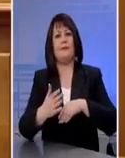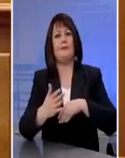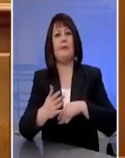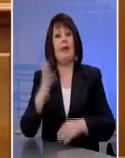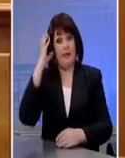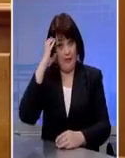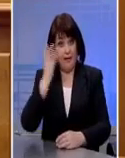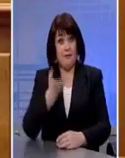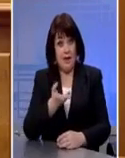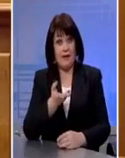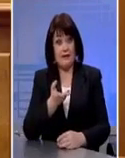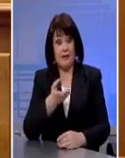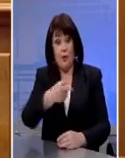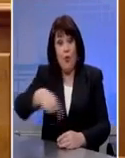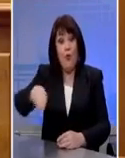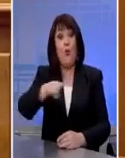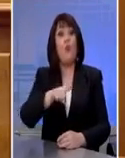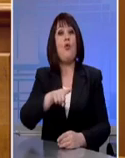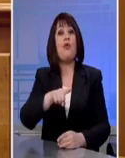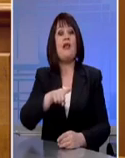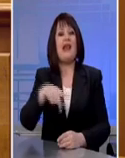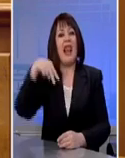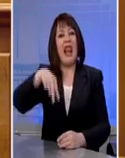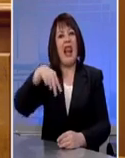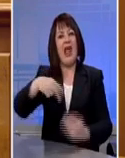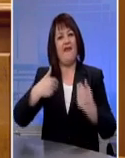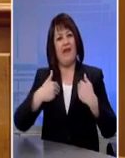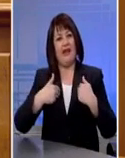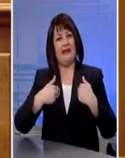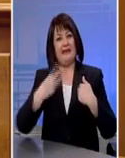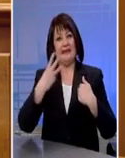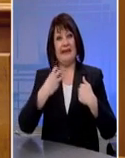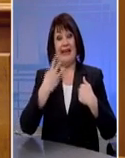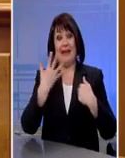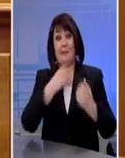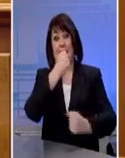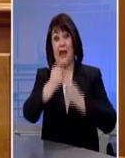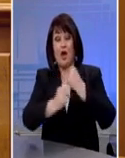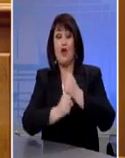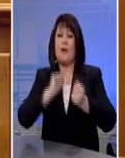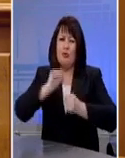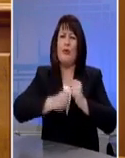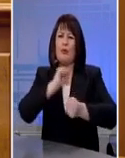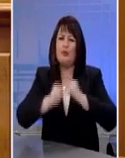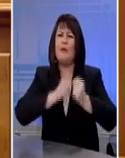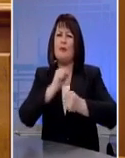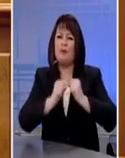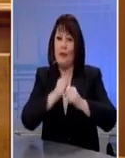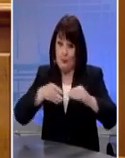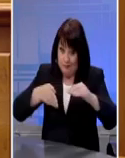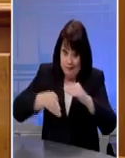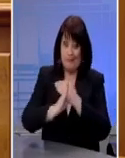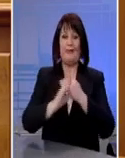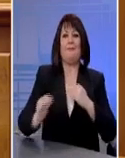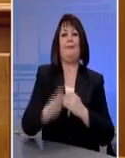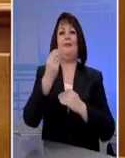θα θυμόσαστε όλοι στην αίθουσα αυτή ότι ένας Βασίλης Λεβέντης, που μετά από 35 χρονών προσπάθεια μπήκε στη Βουλή, προσπάθησε